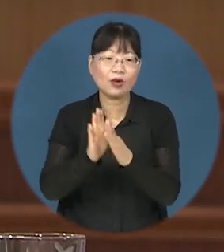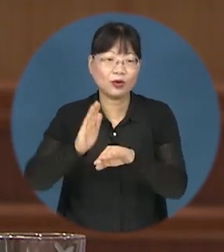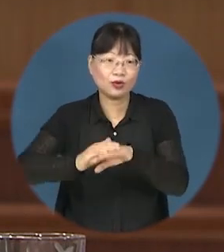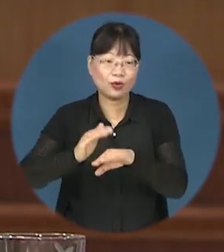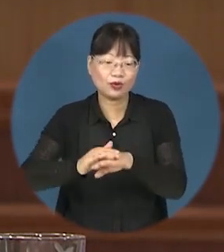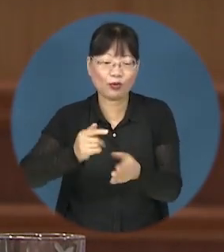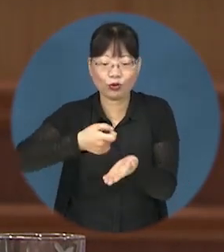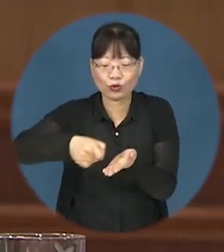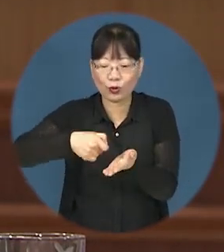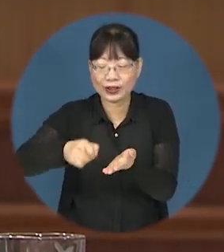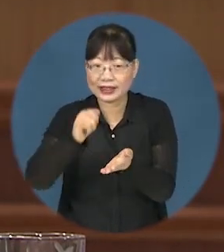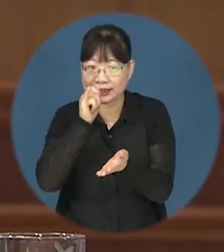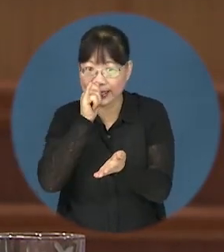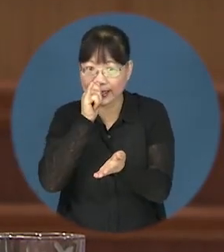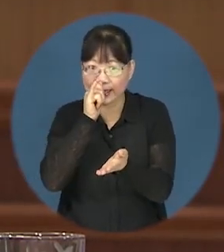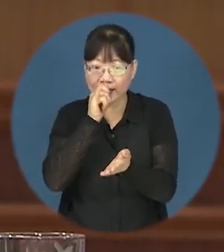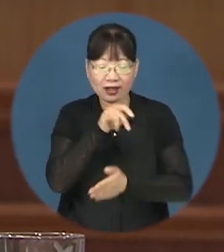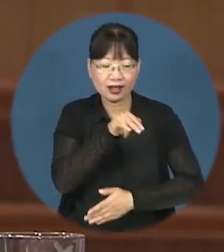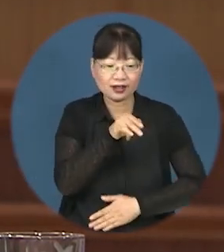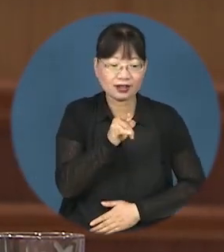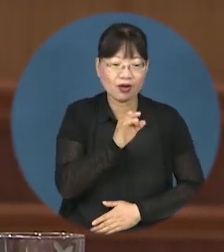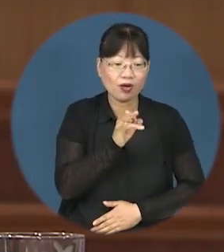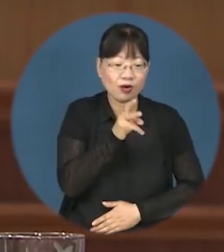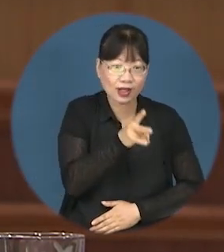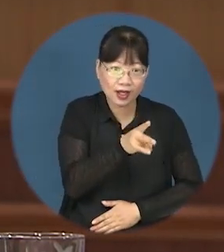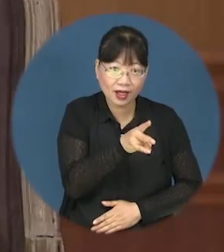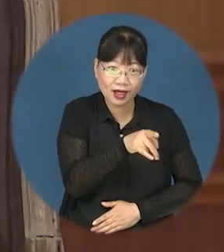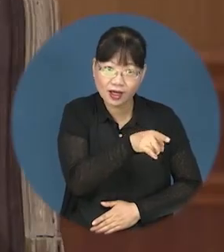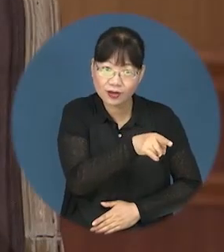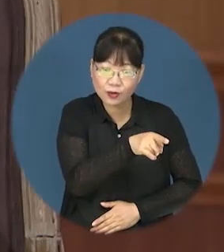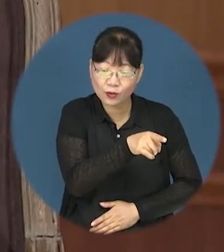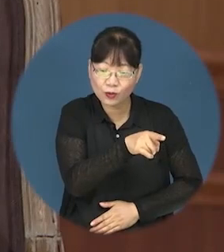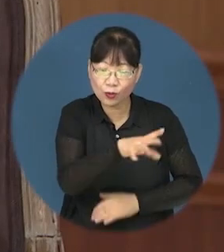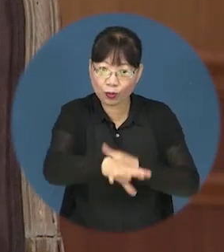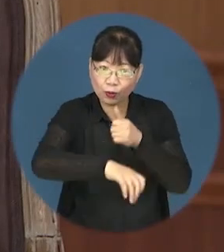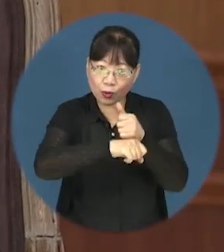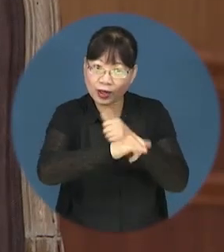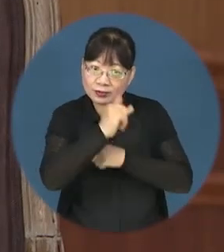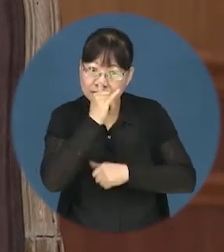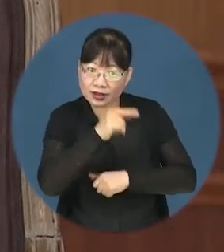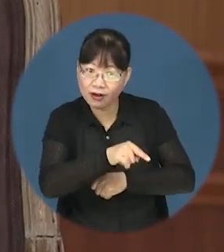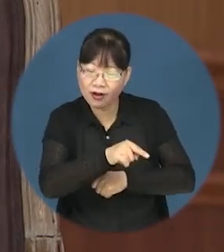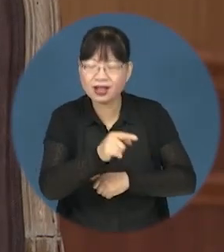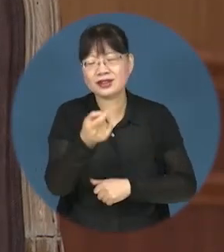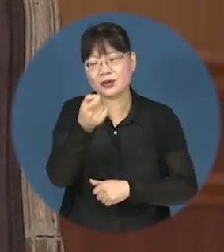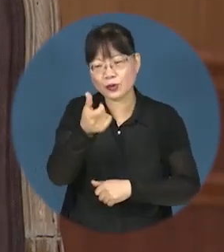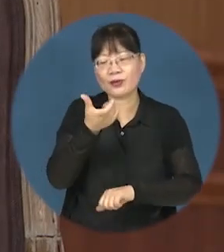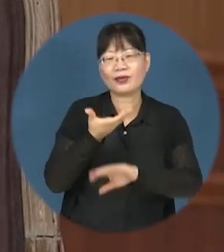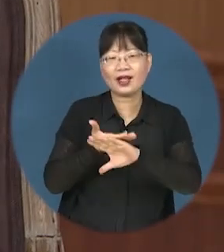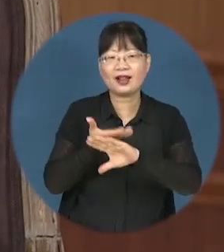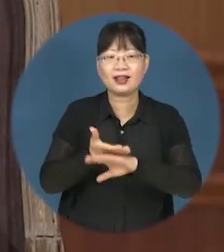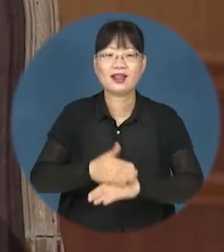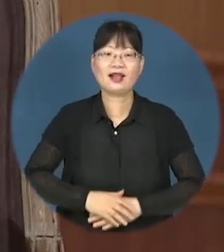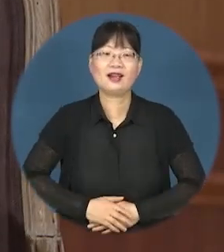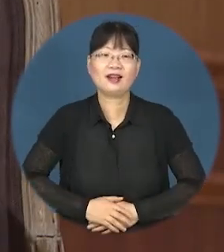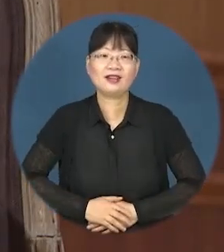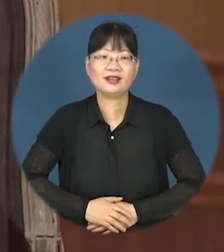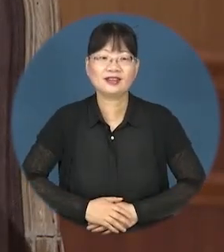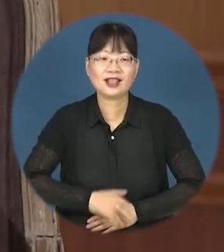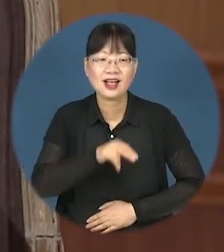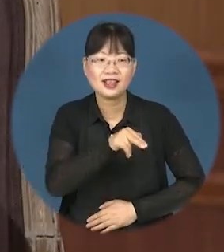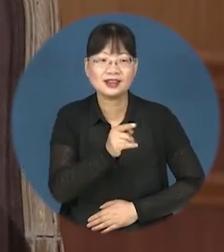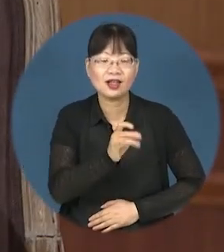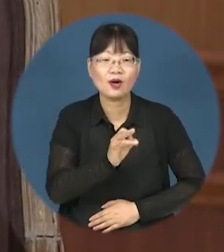말씀이다 4 서해 도굴 하면 현리 그래프의 하나요 서해 란 캘리그라피는 약간의 차이가 있습니다 저희